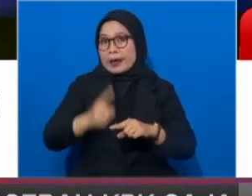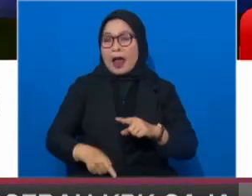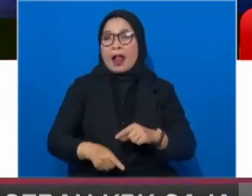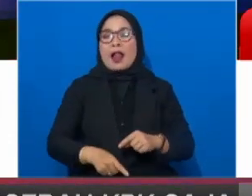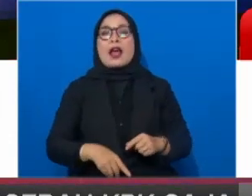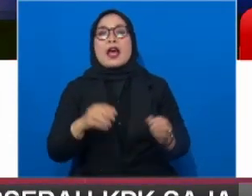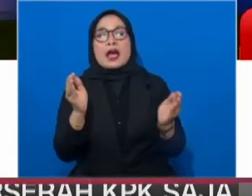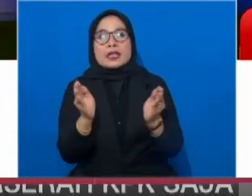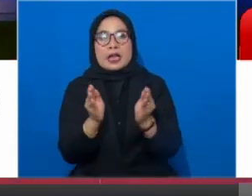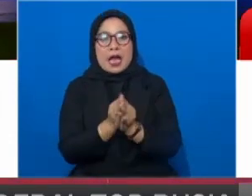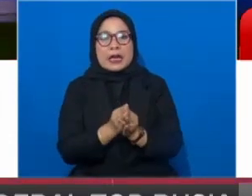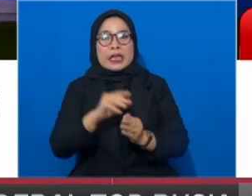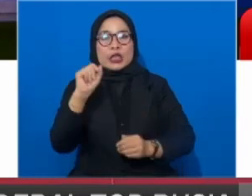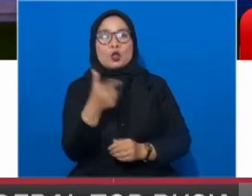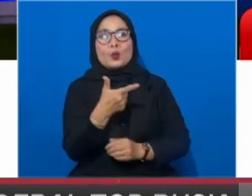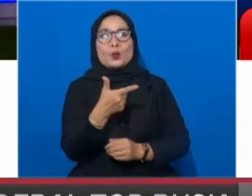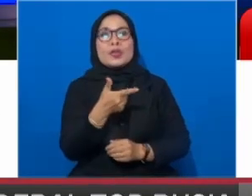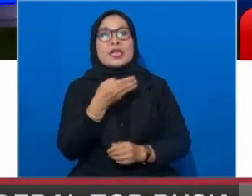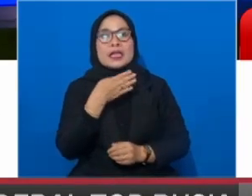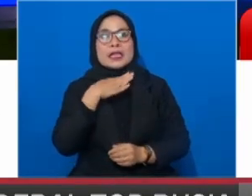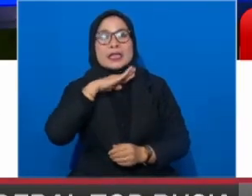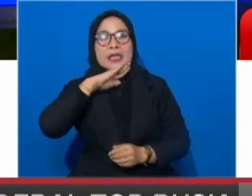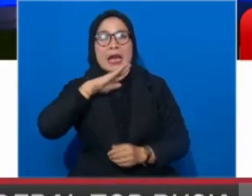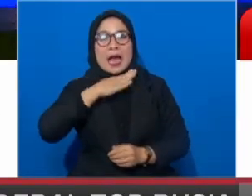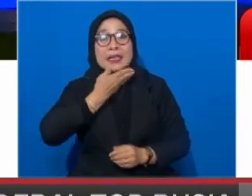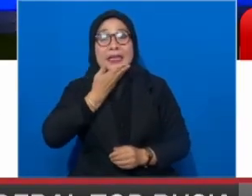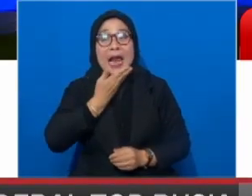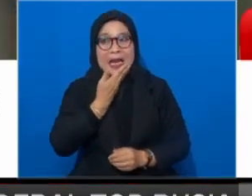perayaan hari-hari sakral dan penting. Berikut kisah selengkapnya.